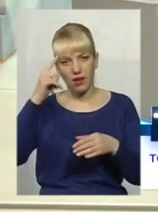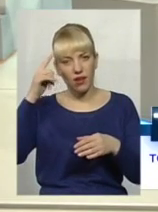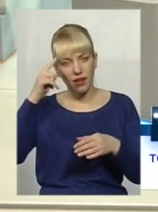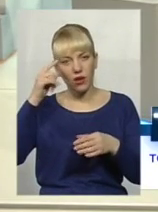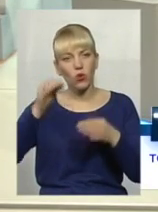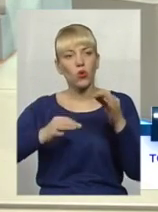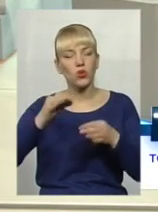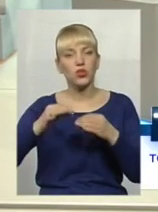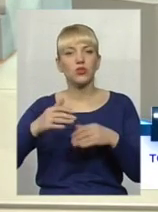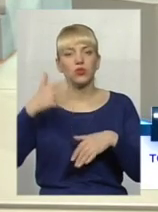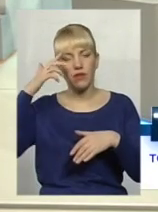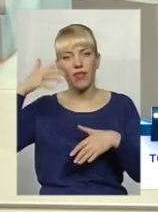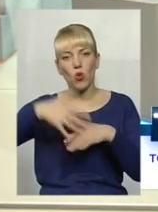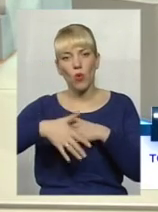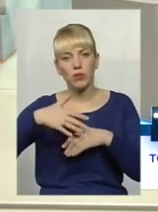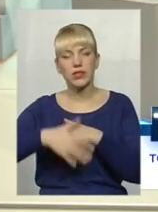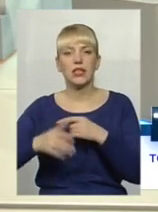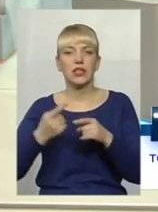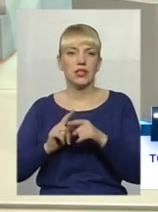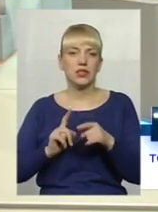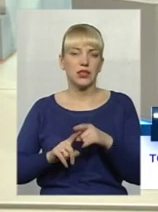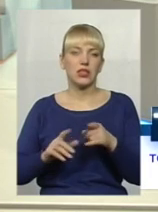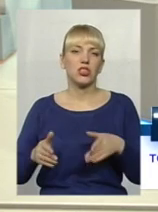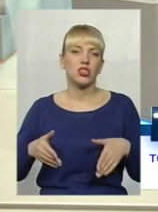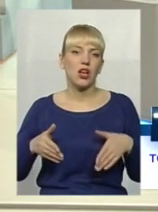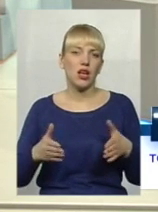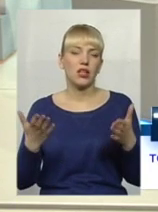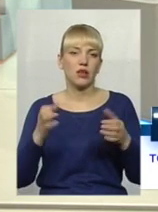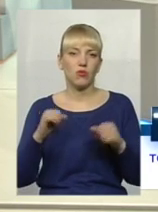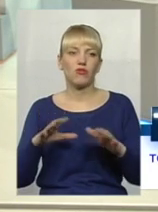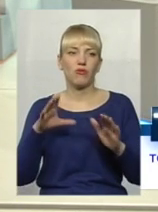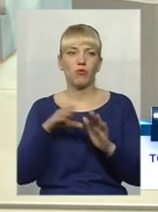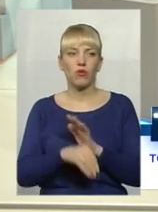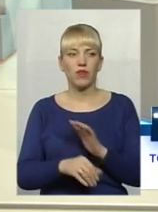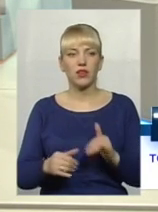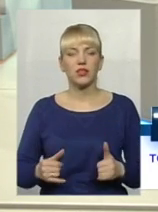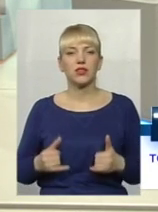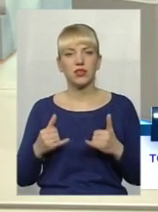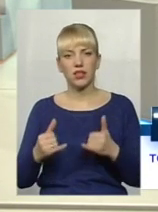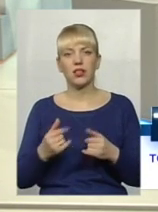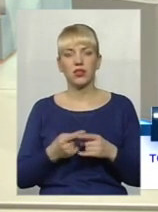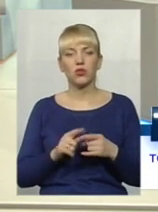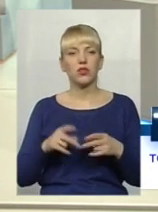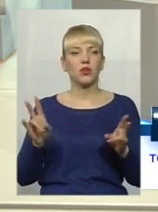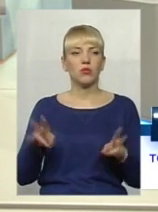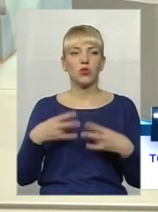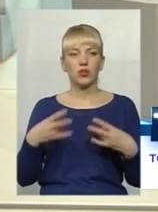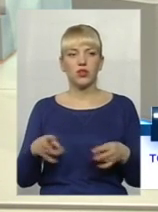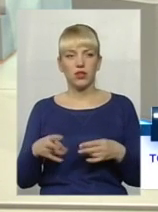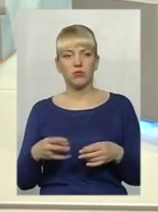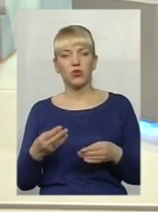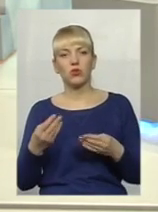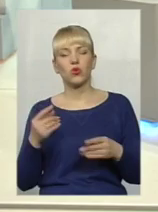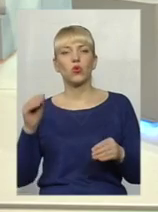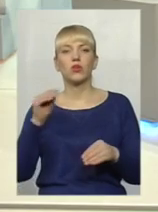думаю, це єдиний шлях, який можемо ми запровадити. От, ну, для нього не потрібно додаткових коштів